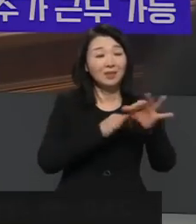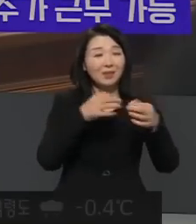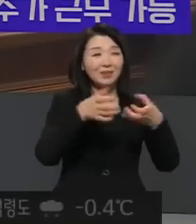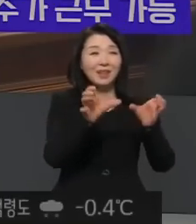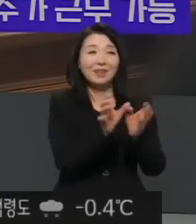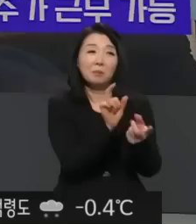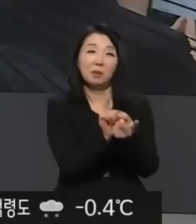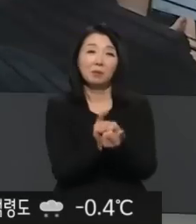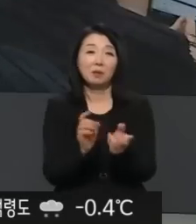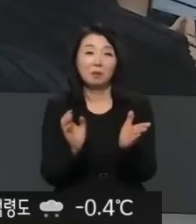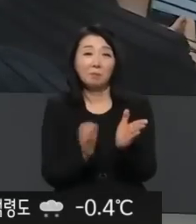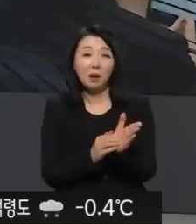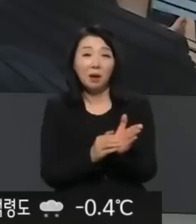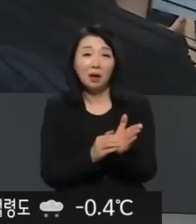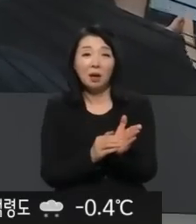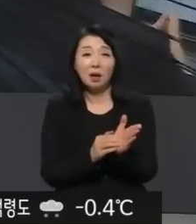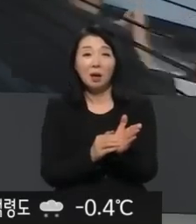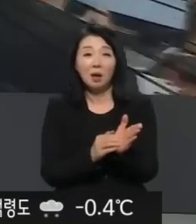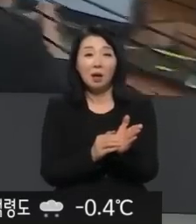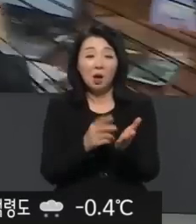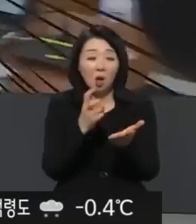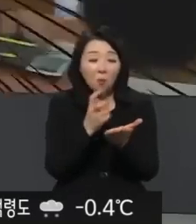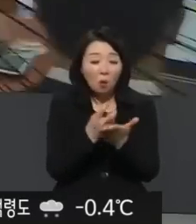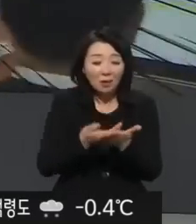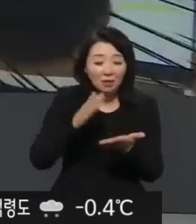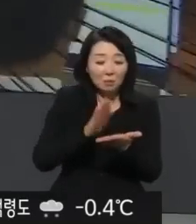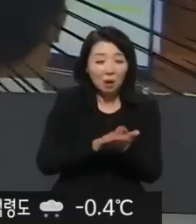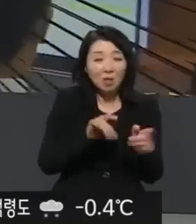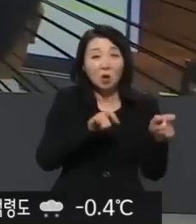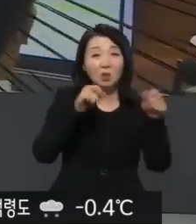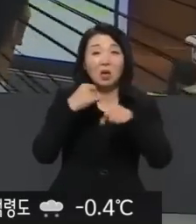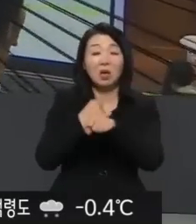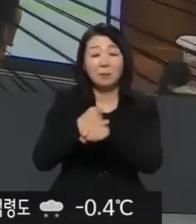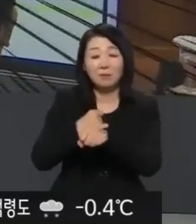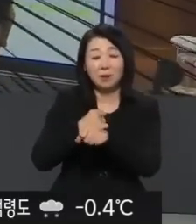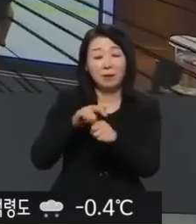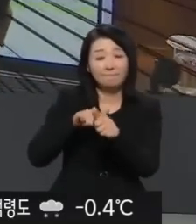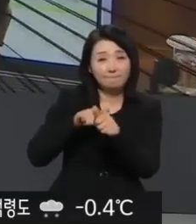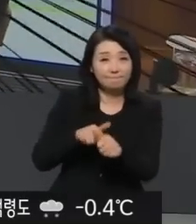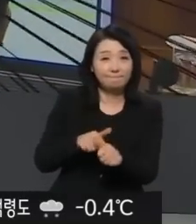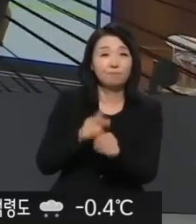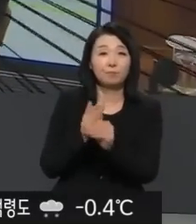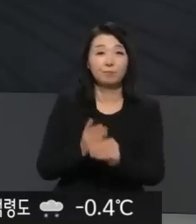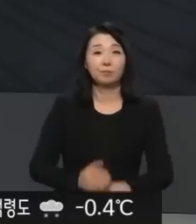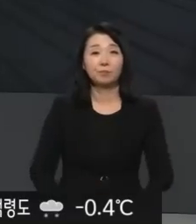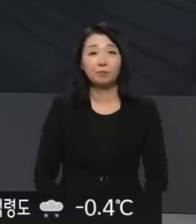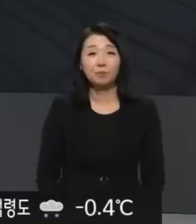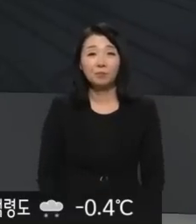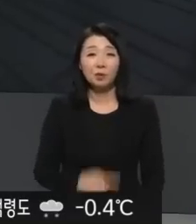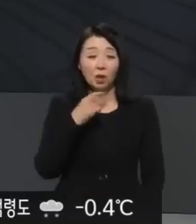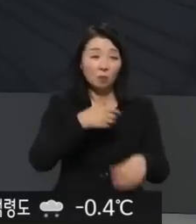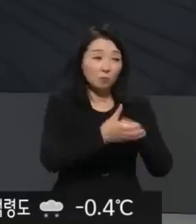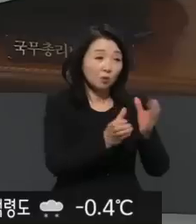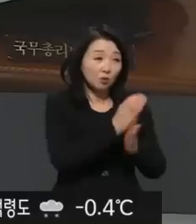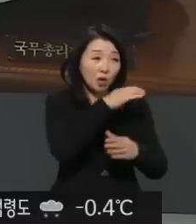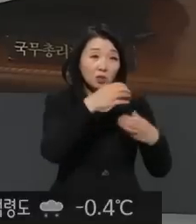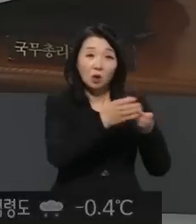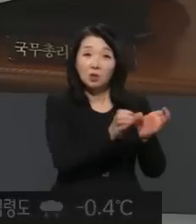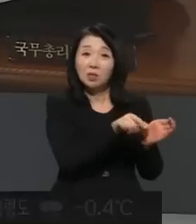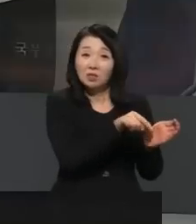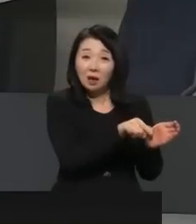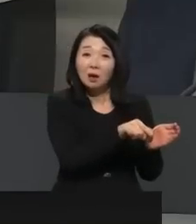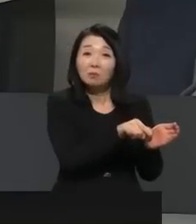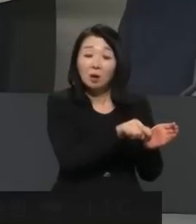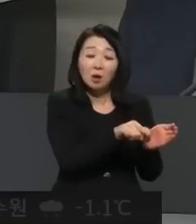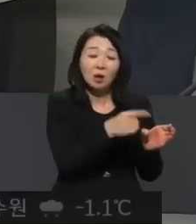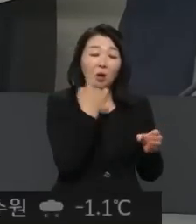뒤 여당의 법 개정에서 연장시켜라 이렇게 강하게 요구한 걸로 전해졌습니다. 하지만 민주당과 정의당 등